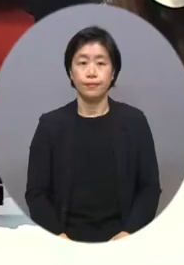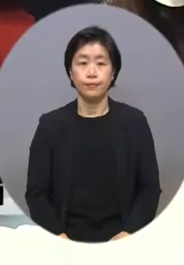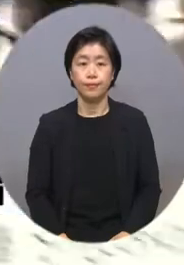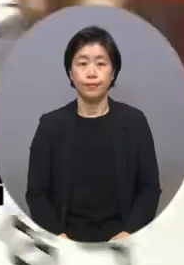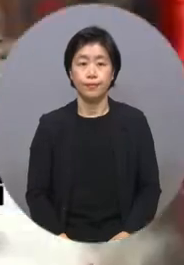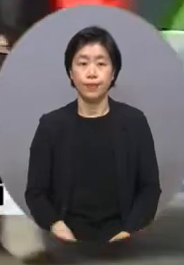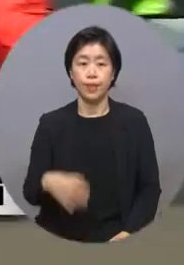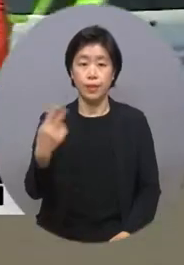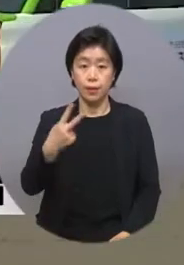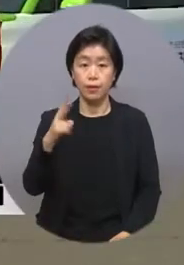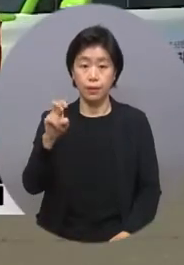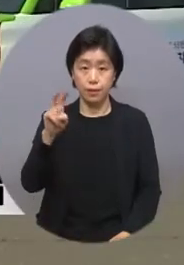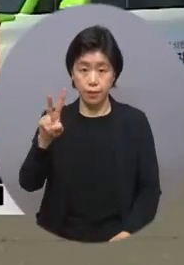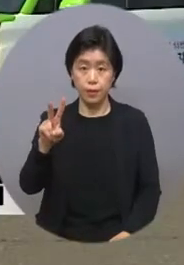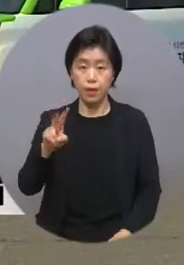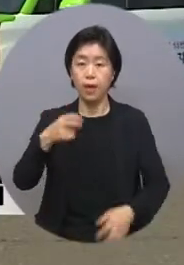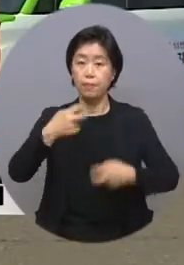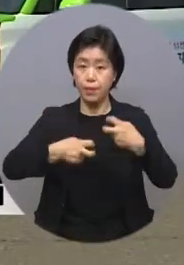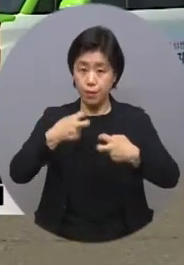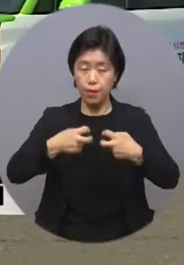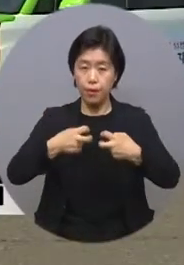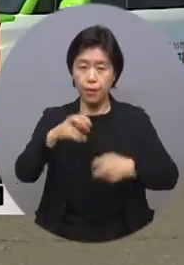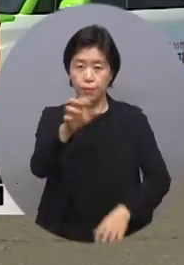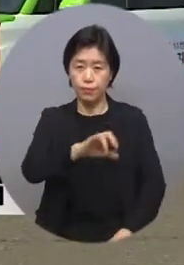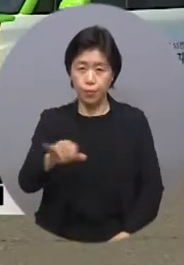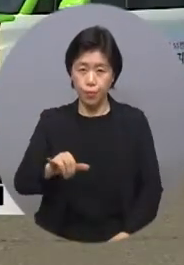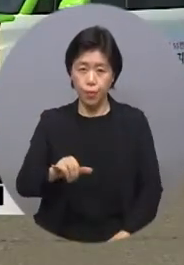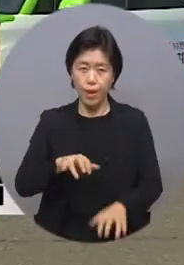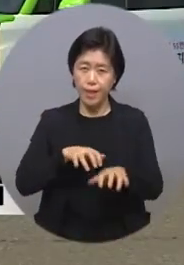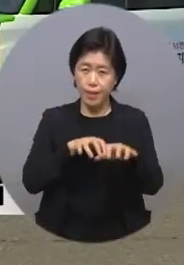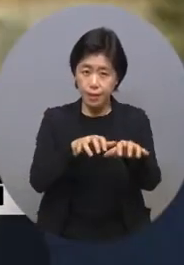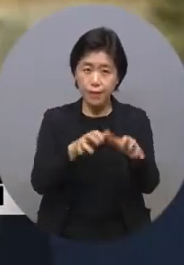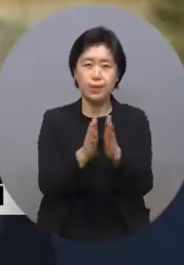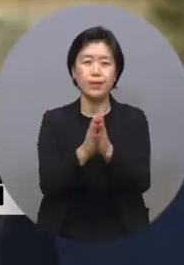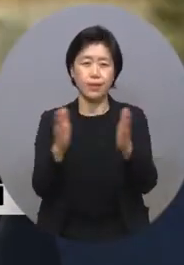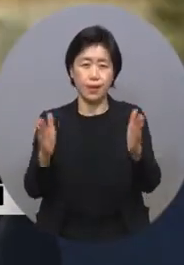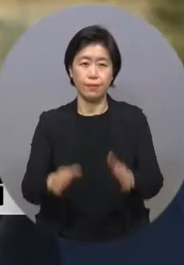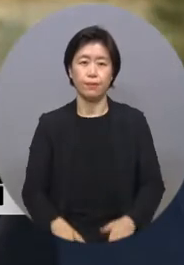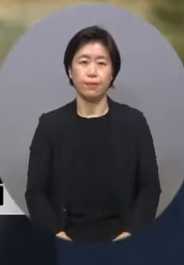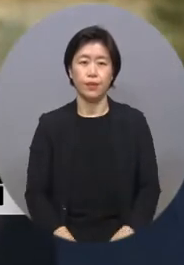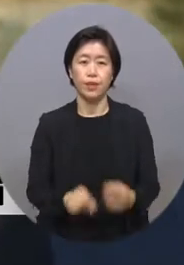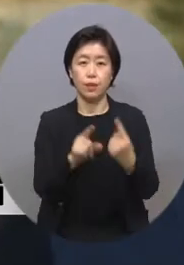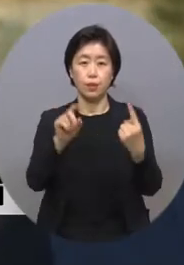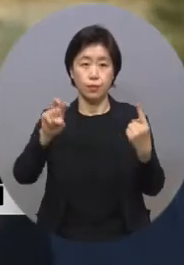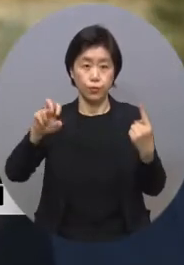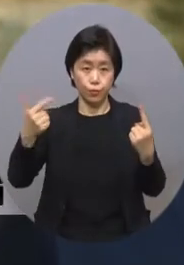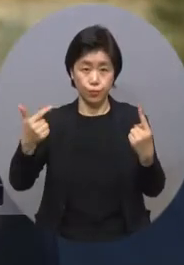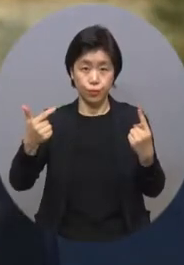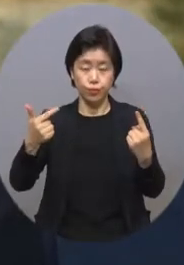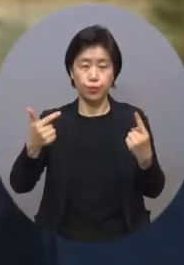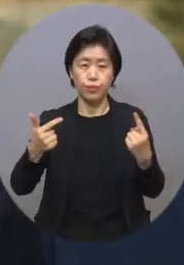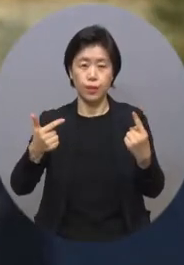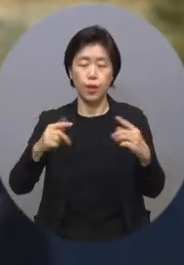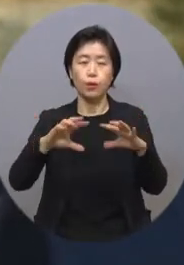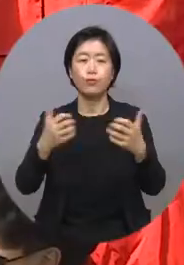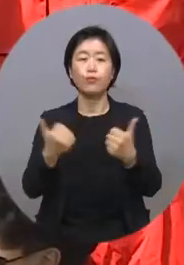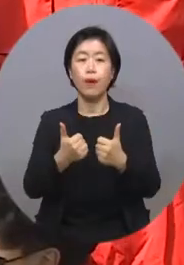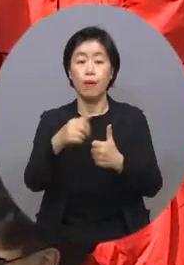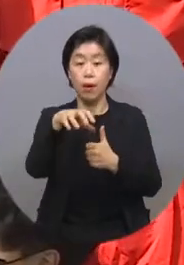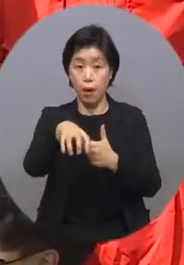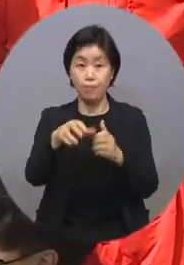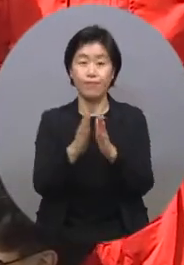2022 미디어 국토대장정 출정식 이 지난 1월 26일 국회 앞에서 진행됐습니다 미디어